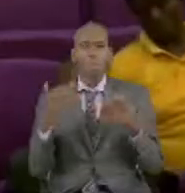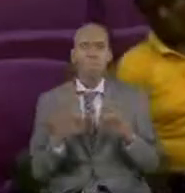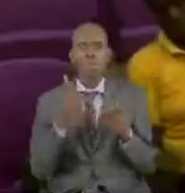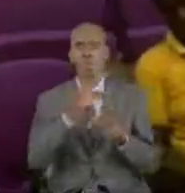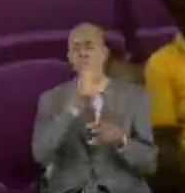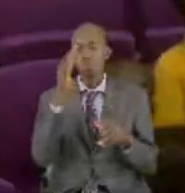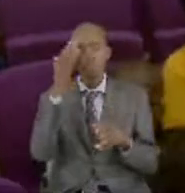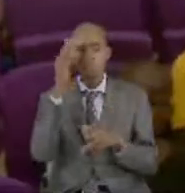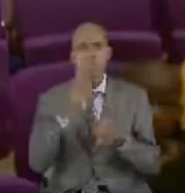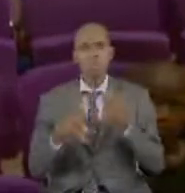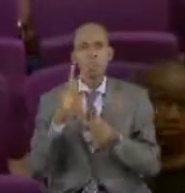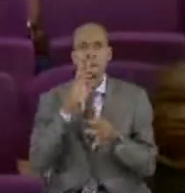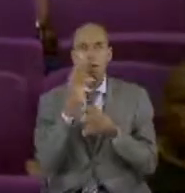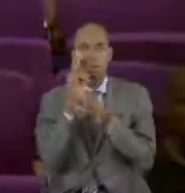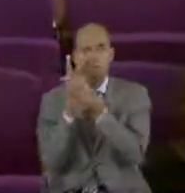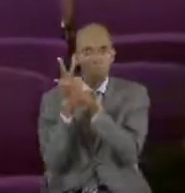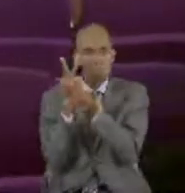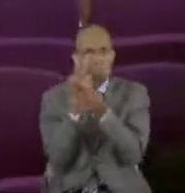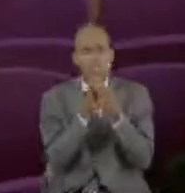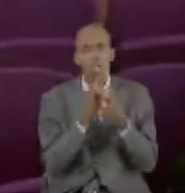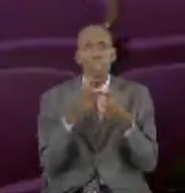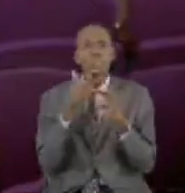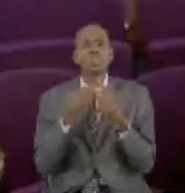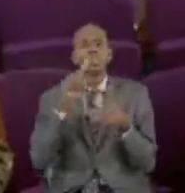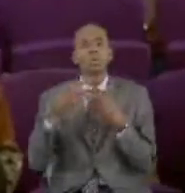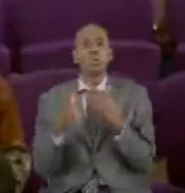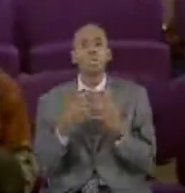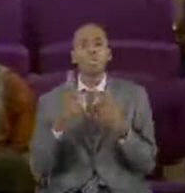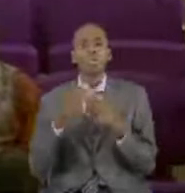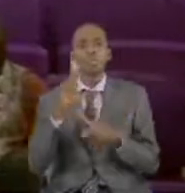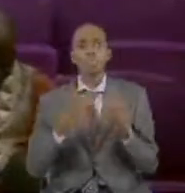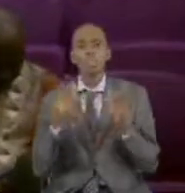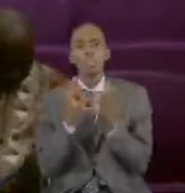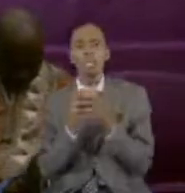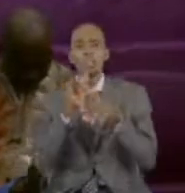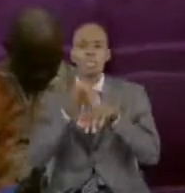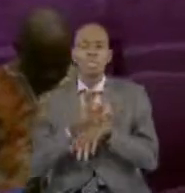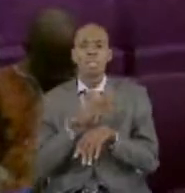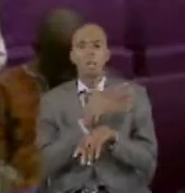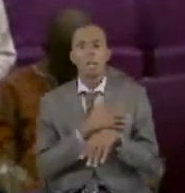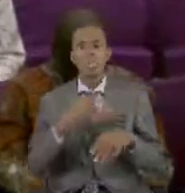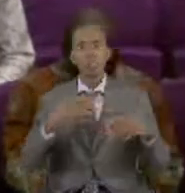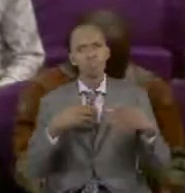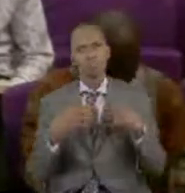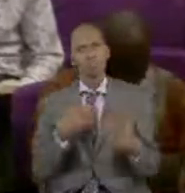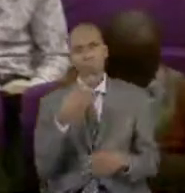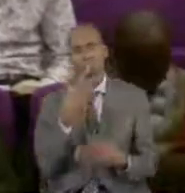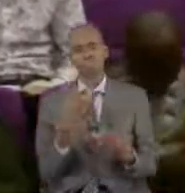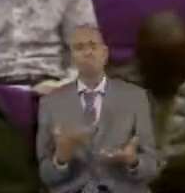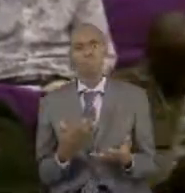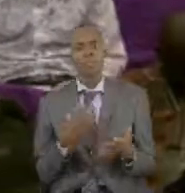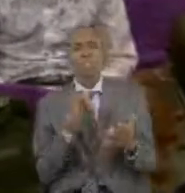le savoir que les jantes observe et que leurs parts ce qui les avait envoyés et ils diront ce tome